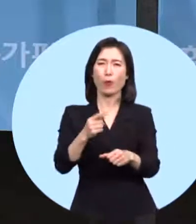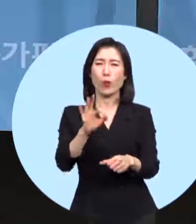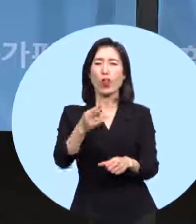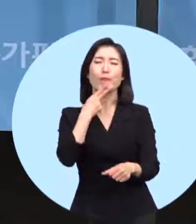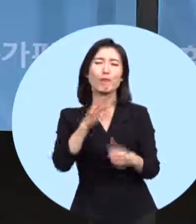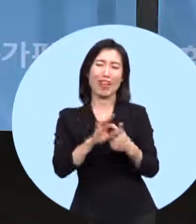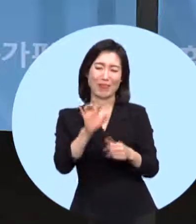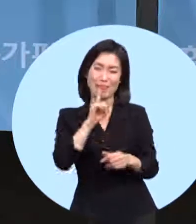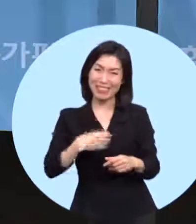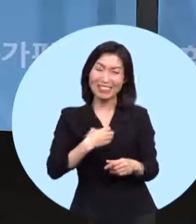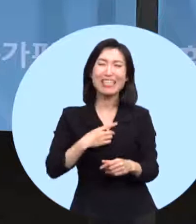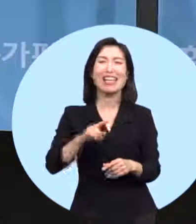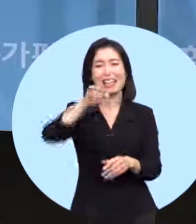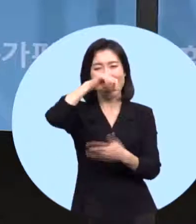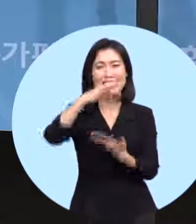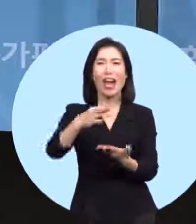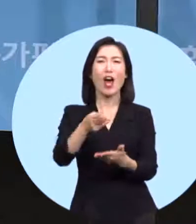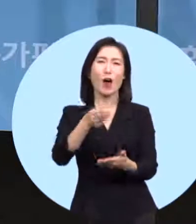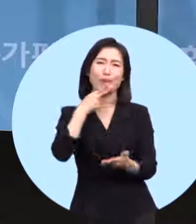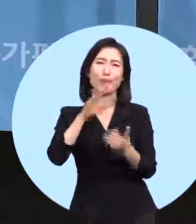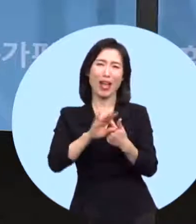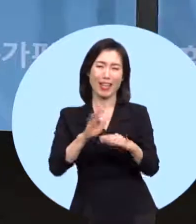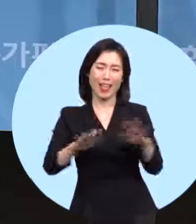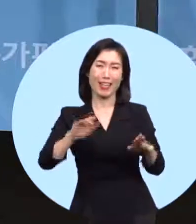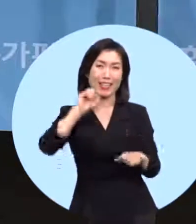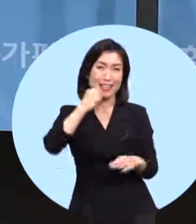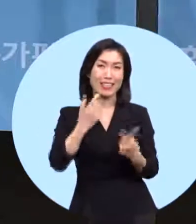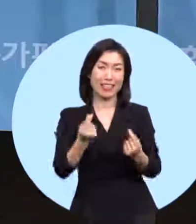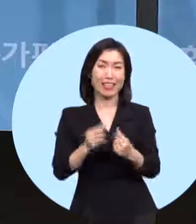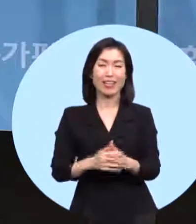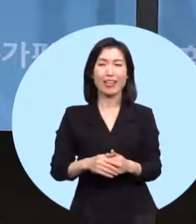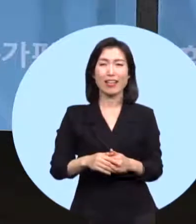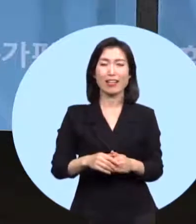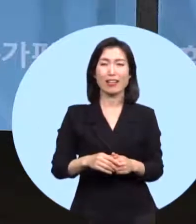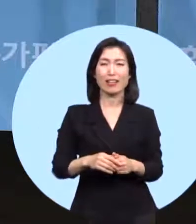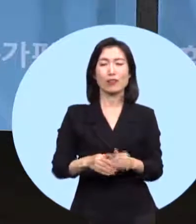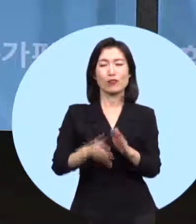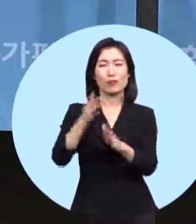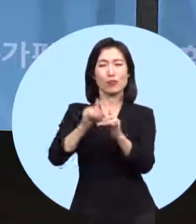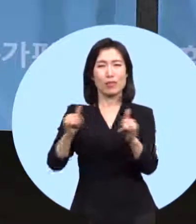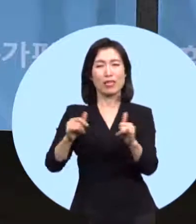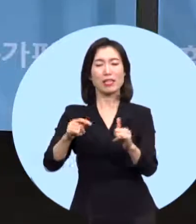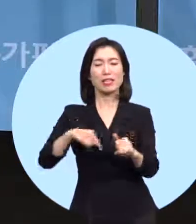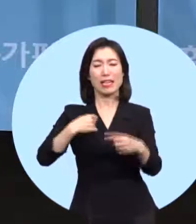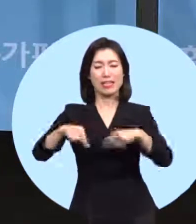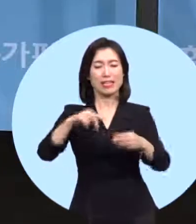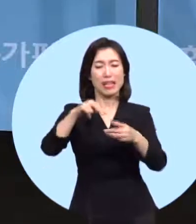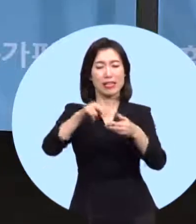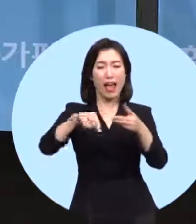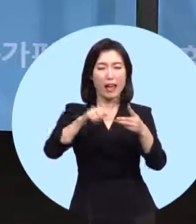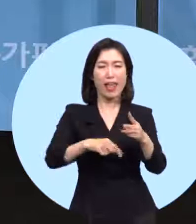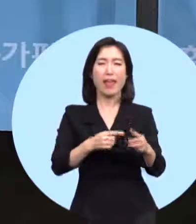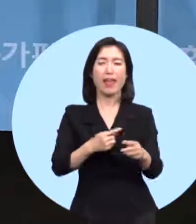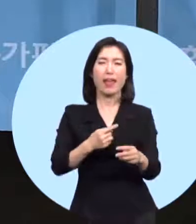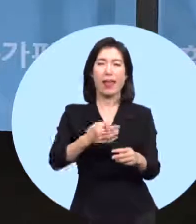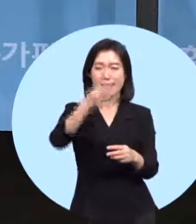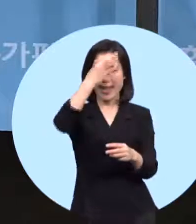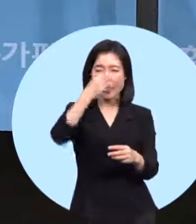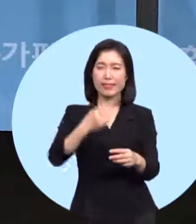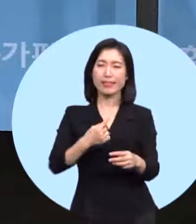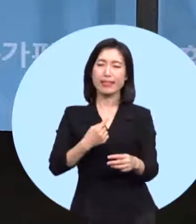않고 사람이 없으면 안 되는데 주민자치센터의 자원봉사 재능기부 좋습니다. 그러나 이것이